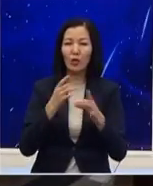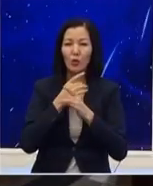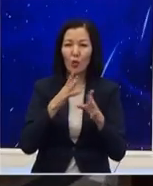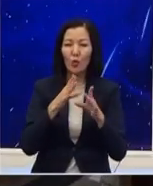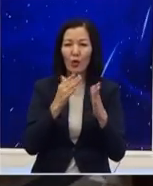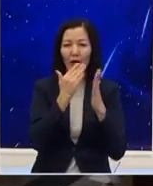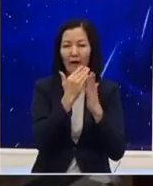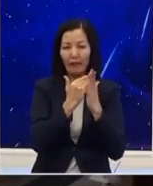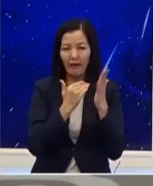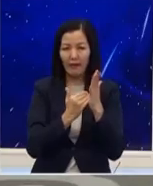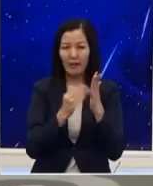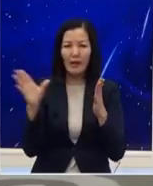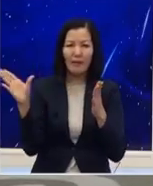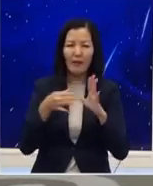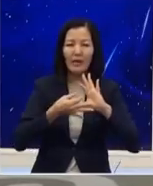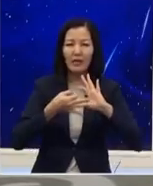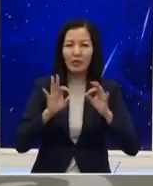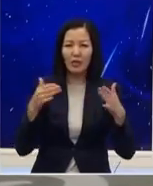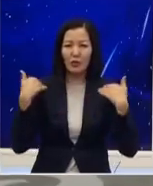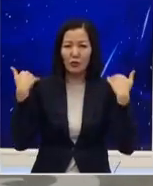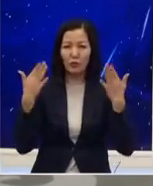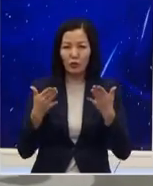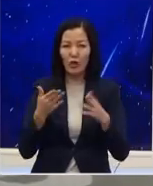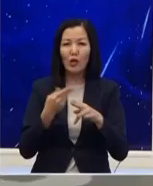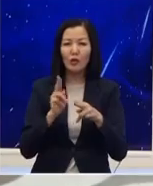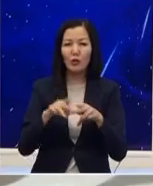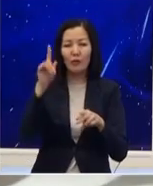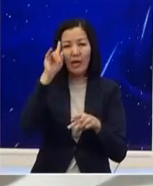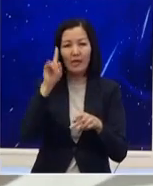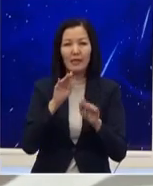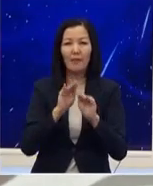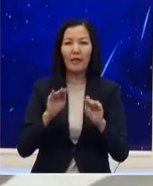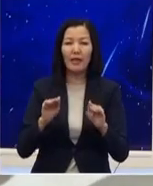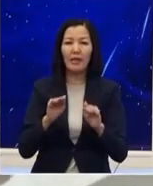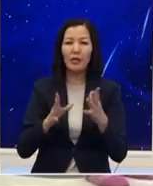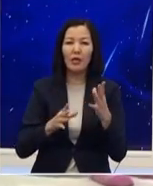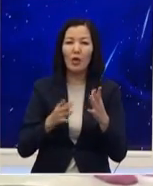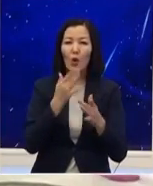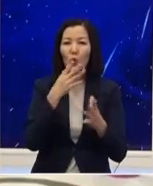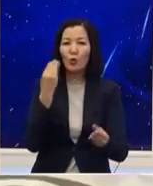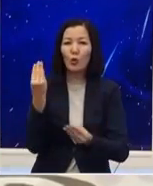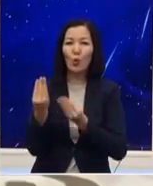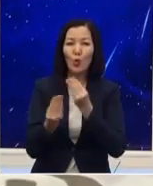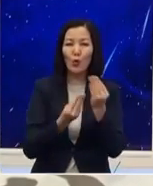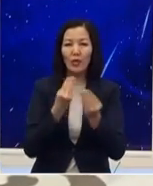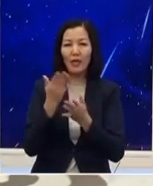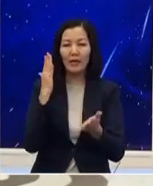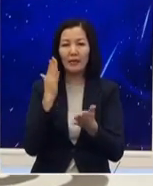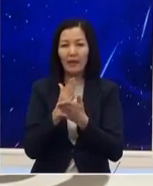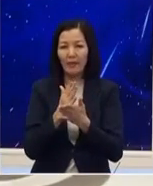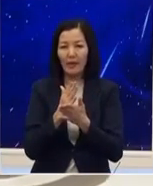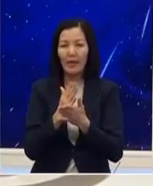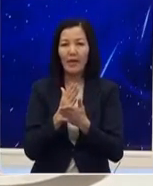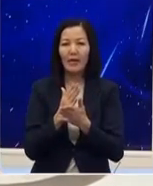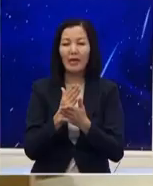шығару, кейінгі сүндет тойды ұмыт қалмаған. Сонымен қатар қазақ балаларының асық ату, ақтерек, көктерек сияқты бірқанша